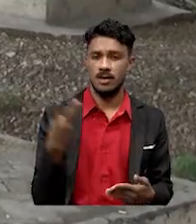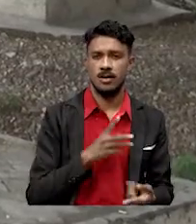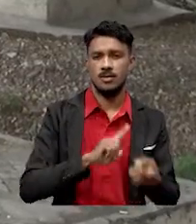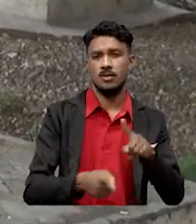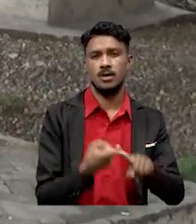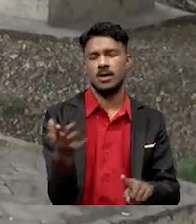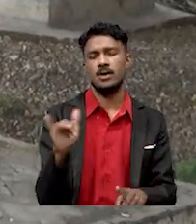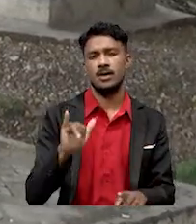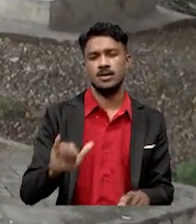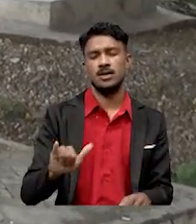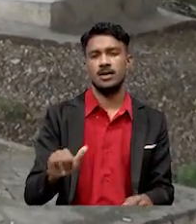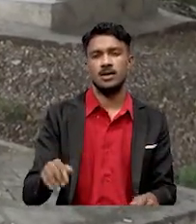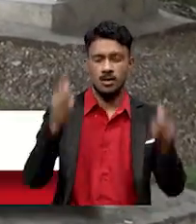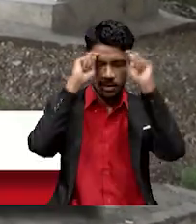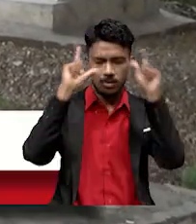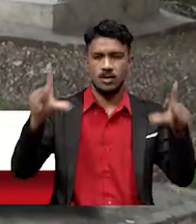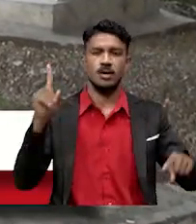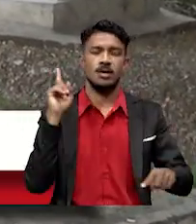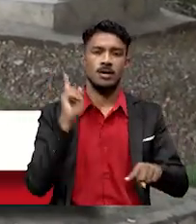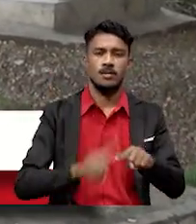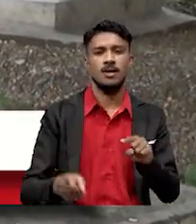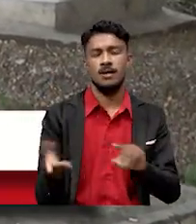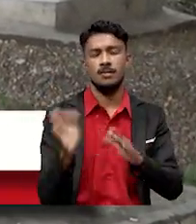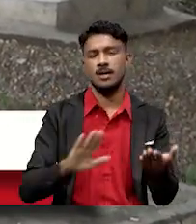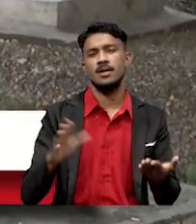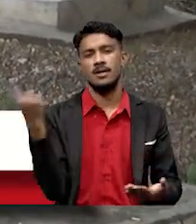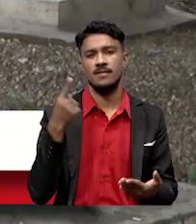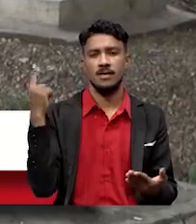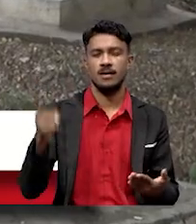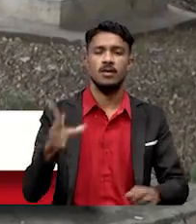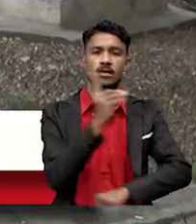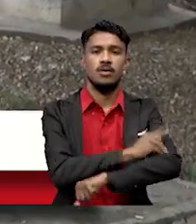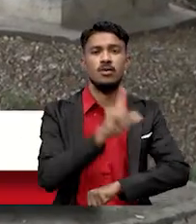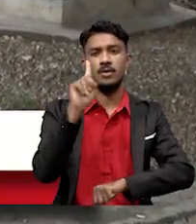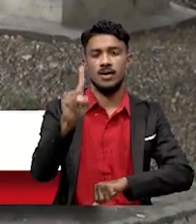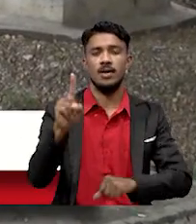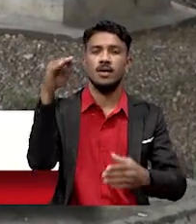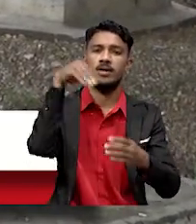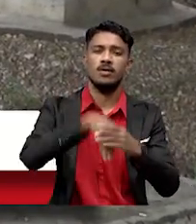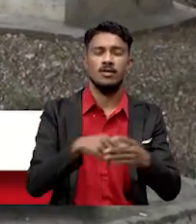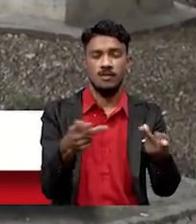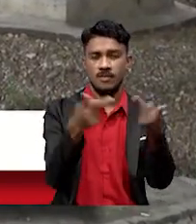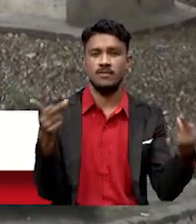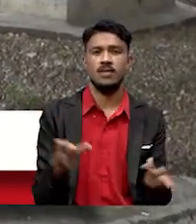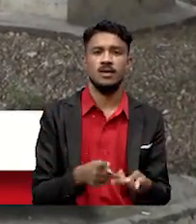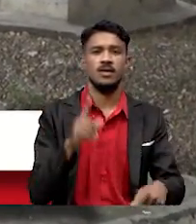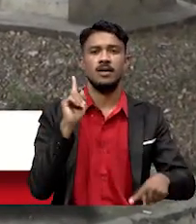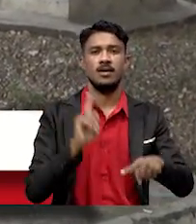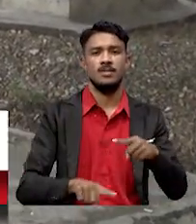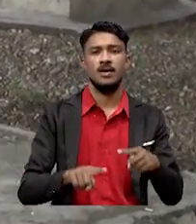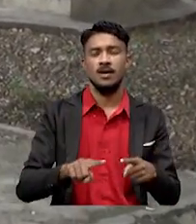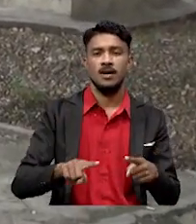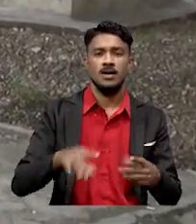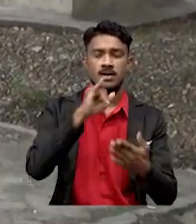mate bibik loro nda kue lima ne. Berarti kona kue lima ne loro nida fatene selato janeru fevereru